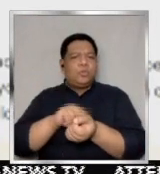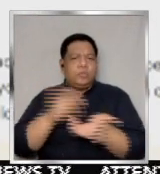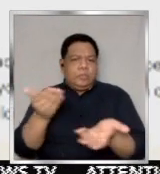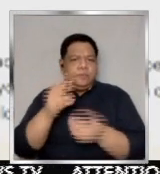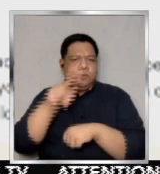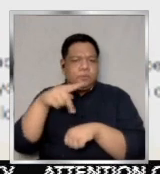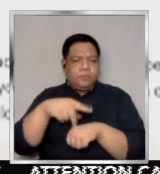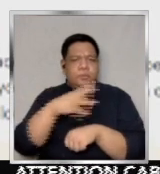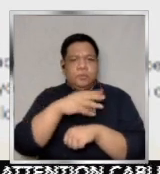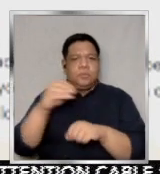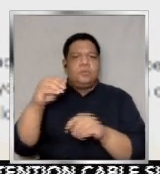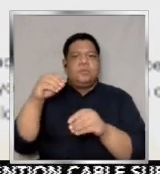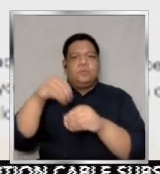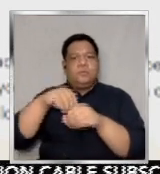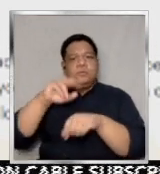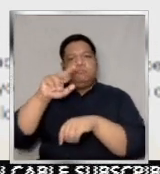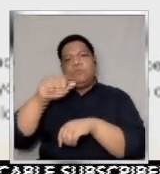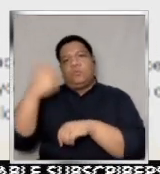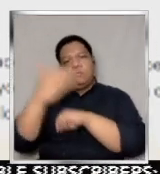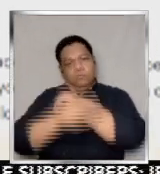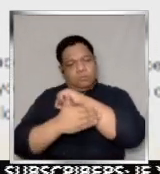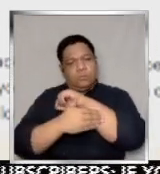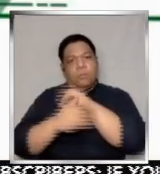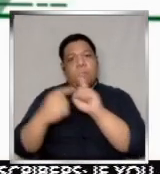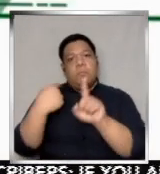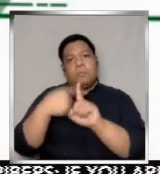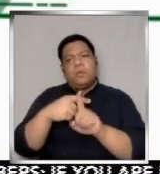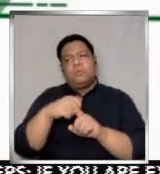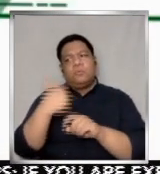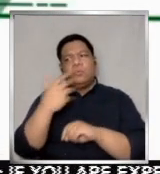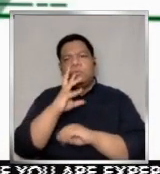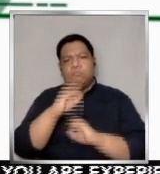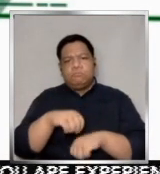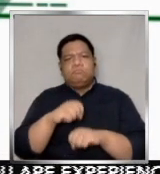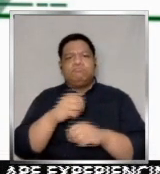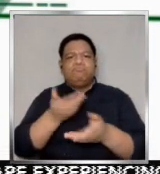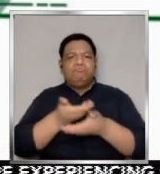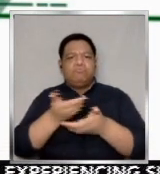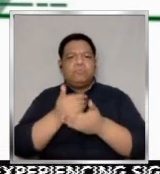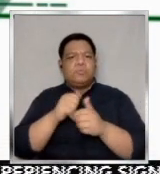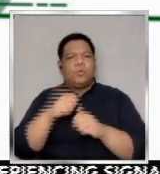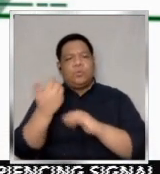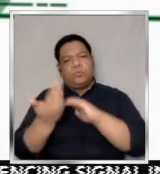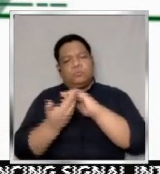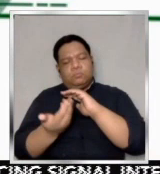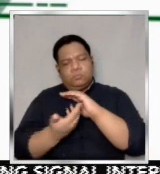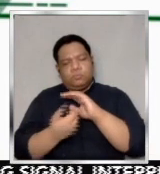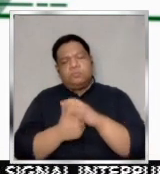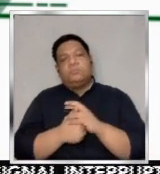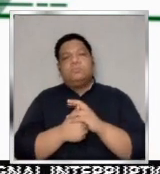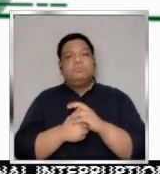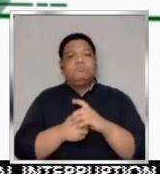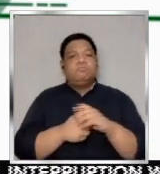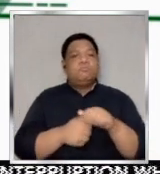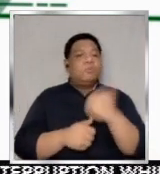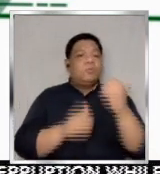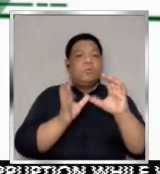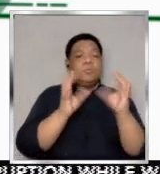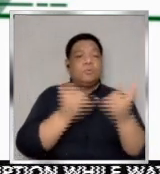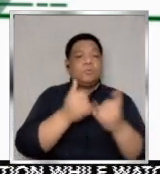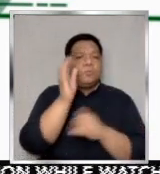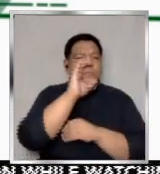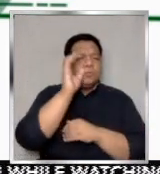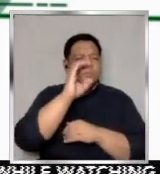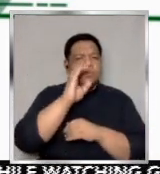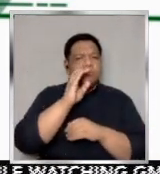service representatives na pwede kahit high school graduates. Ang isa pang kumpanya, naghahanap naman ng 4,000 production operators at assembly